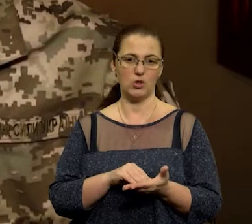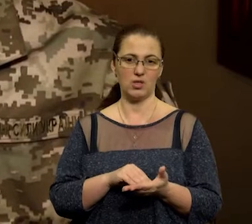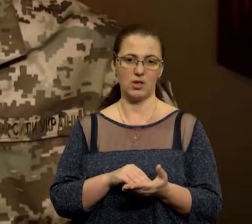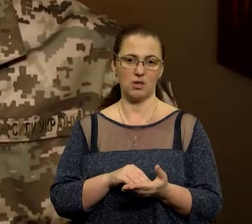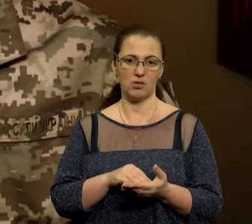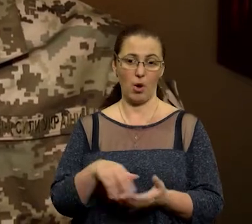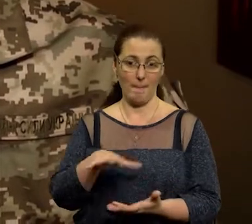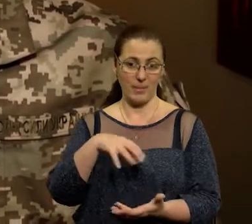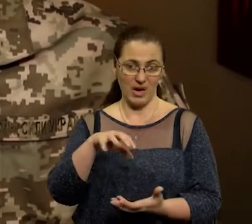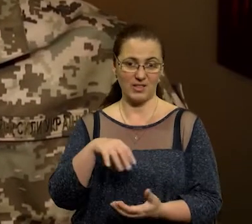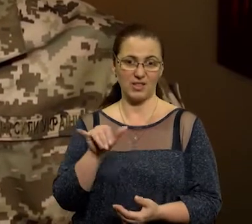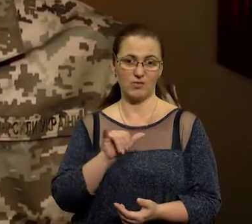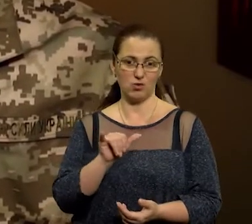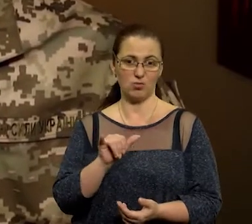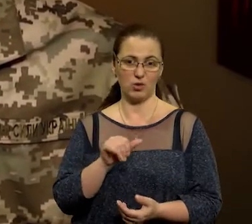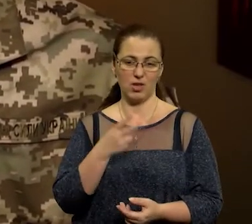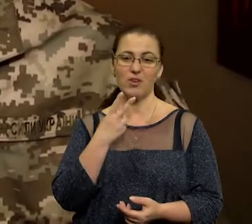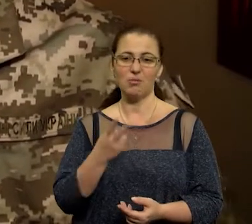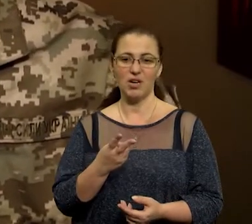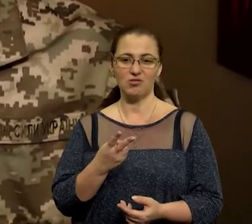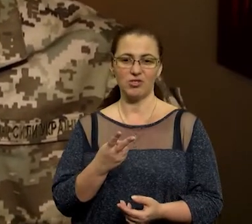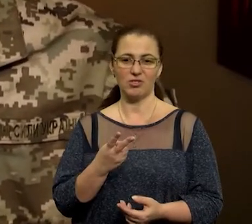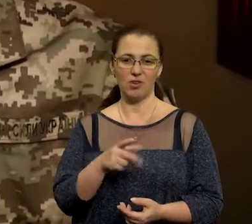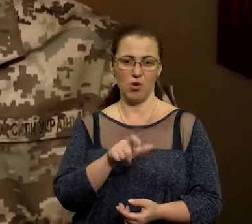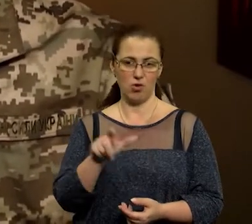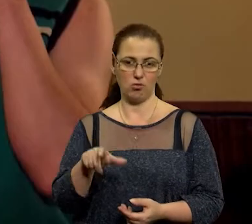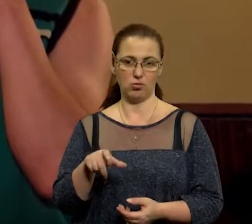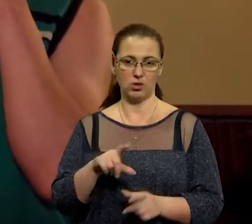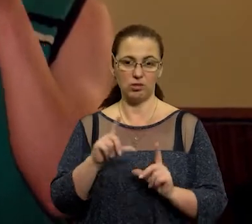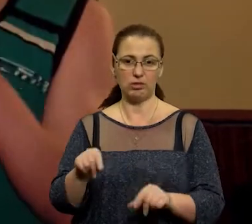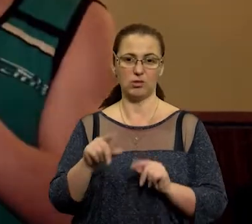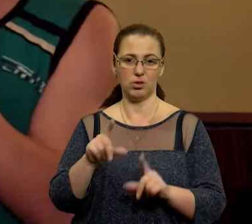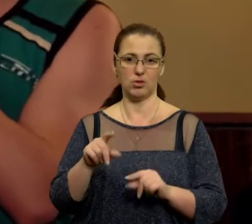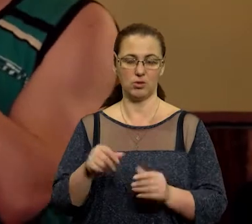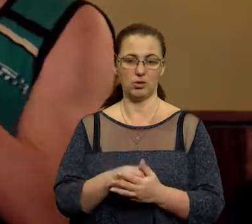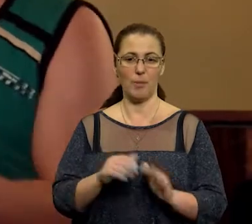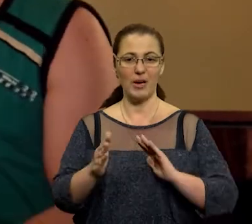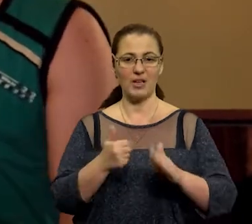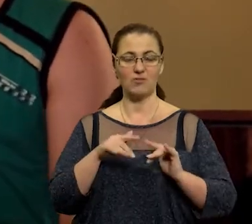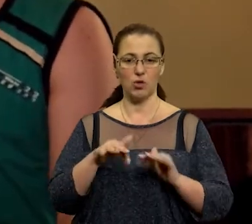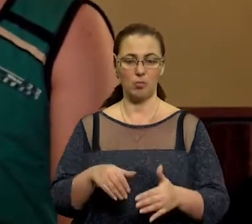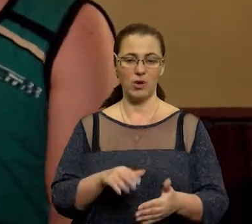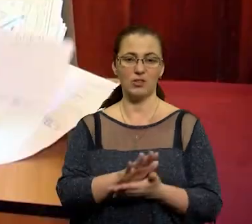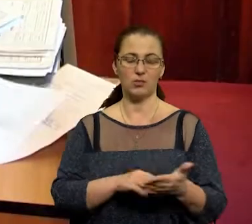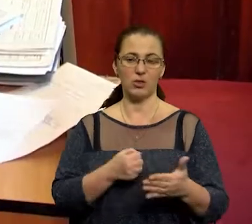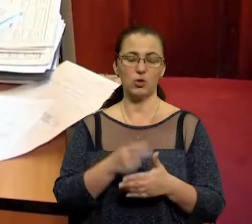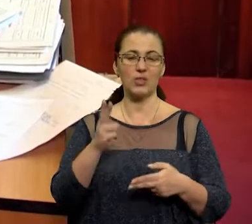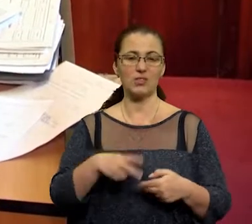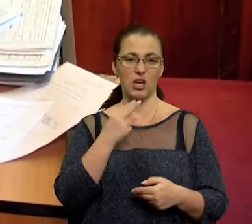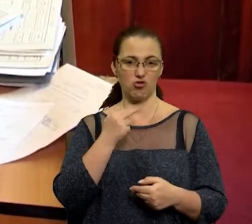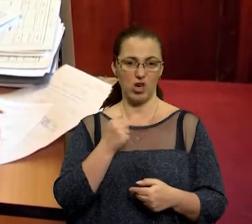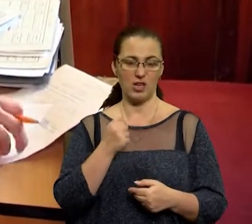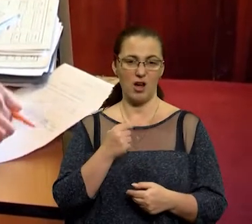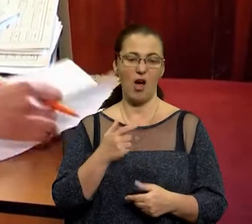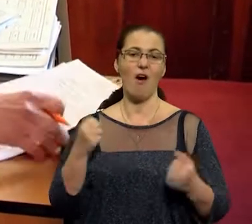Пасха в нас так в суботу, і ви бачите, люди їдуть. Призовна кампанія триватиме до кінця червня. Військові комісари